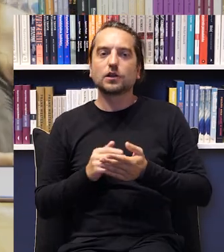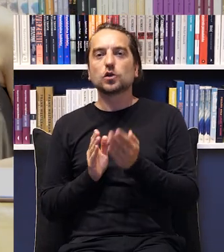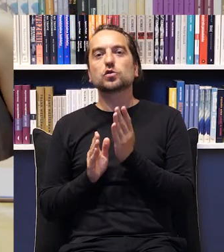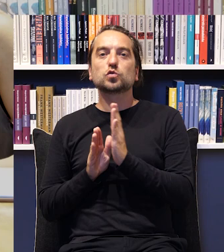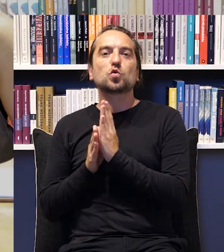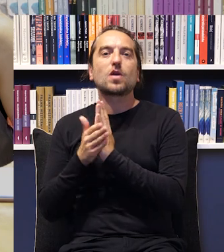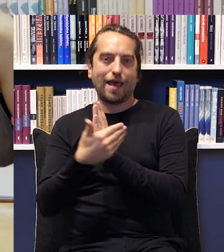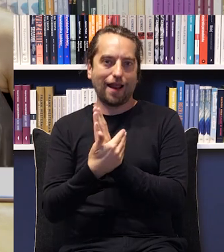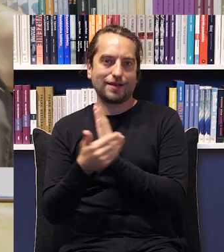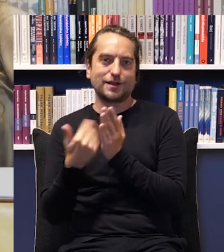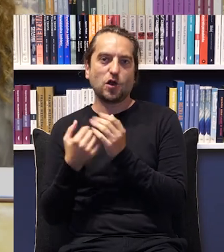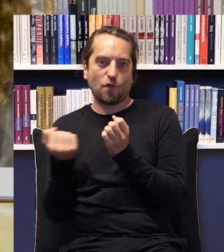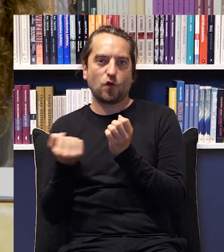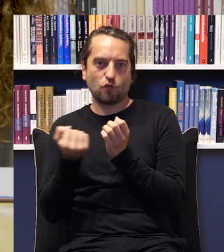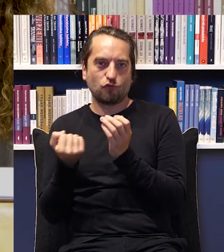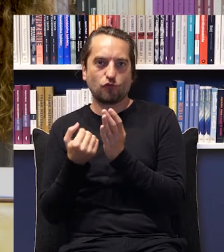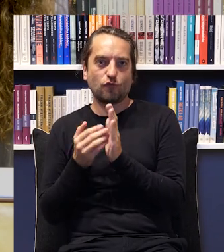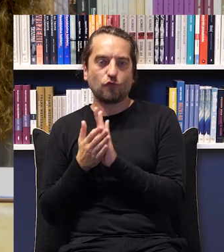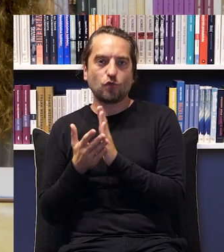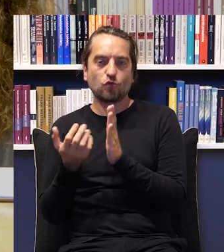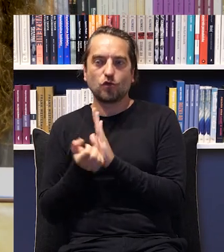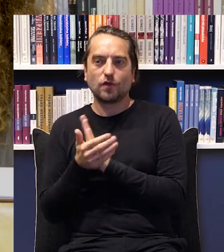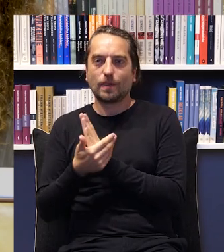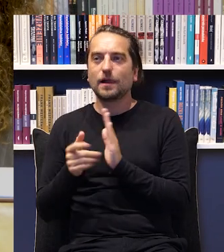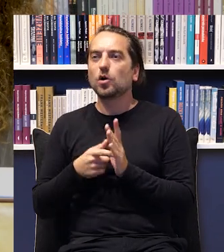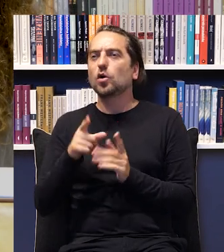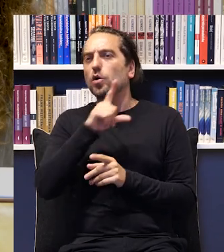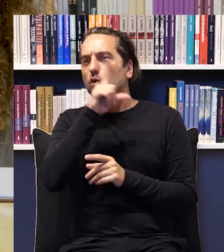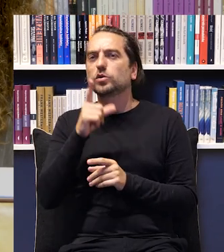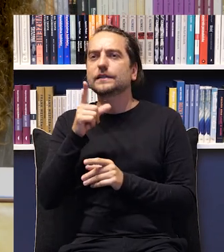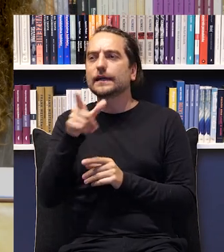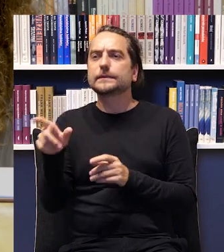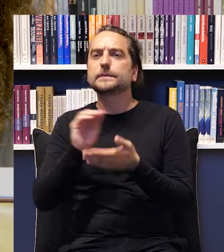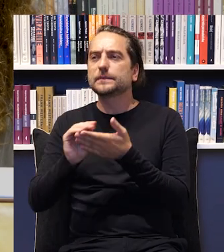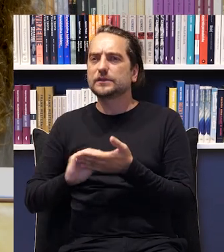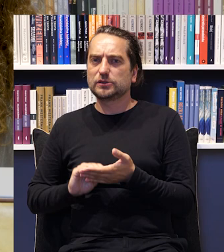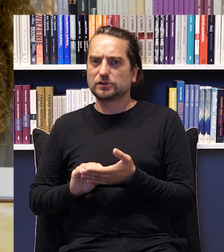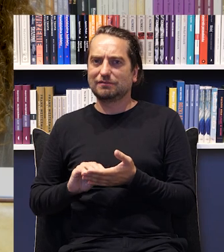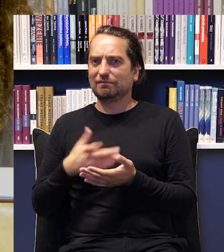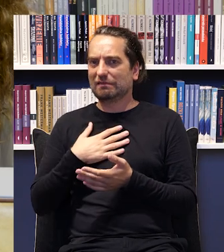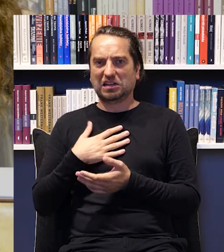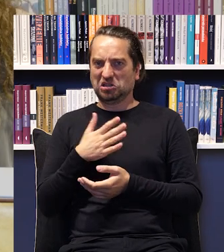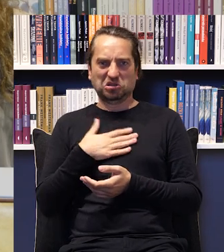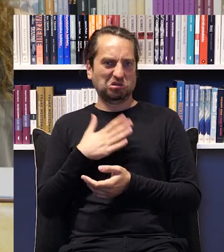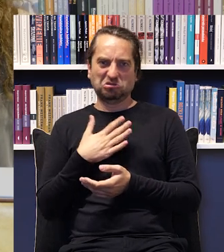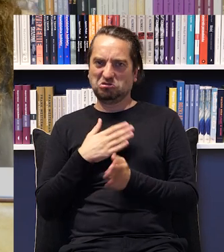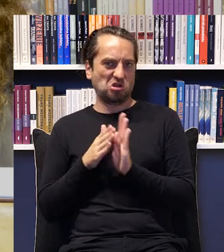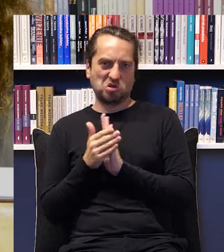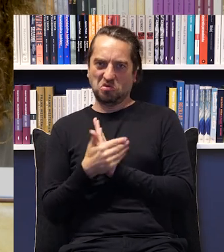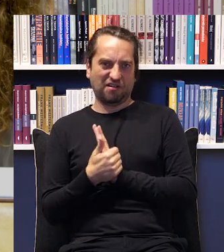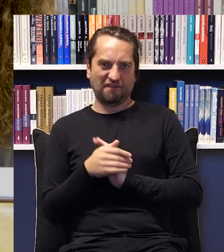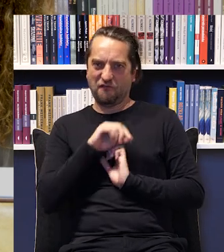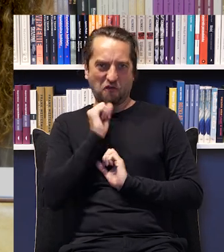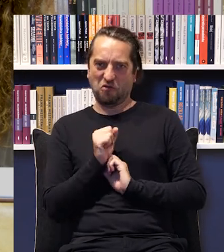tego przyczepiać, czy nie, bo to się gdzieś pojawia, znaczy ludzie tak piszą o tej książce, a ja jej na przykład w ogóle nie uważam za